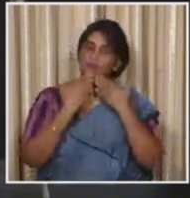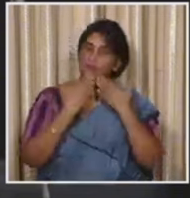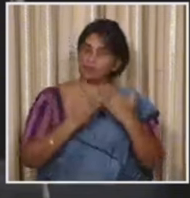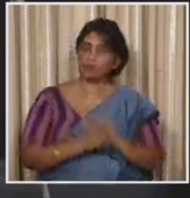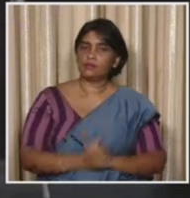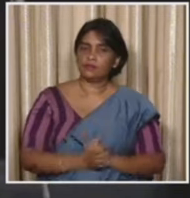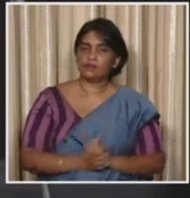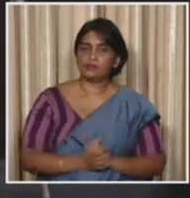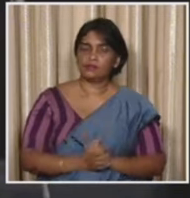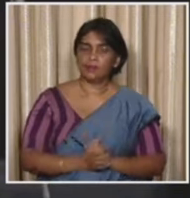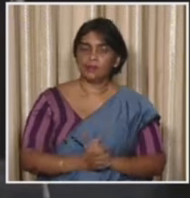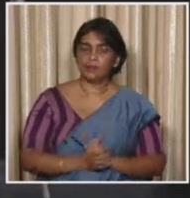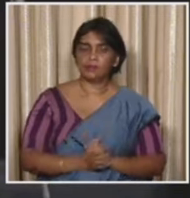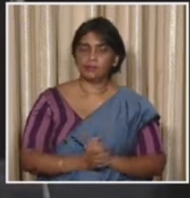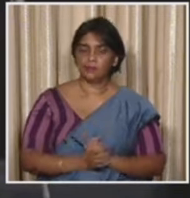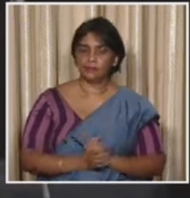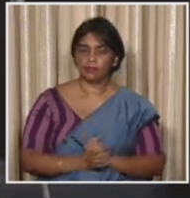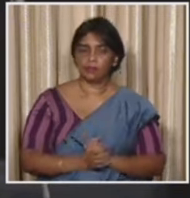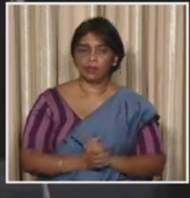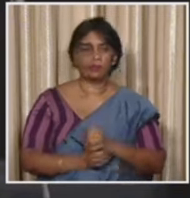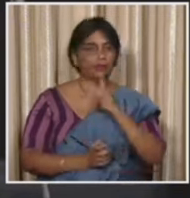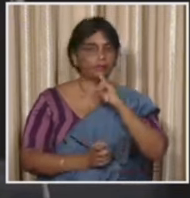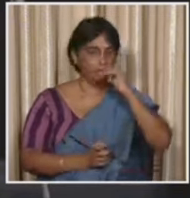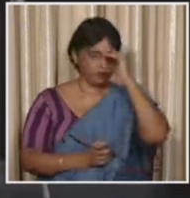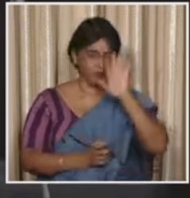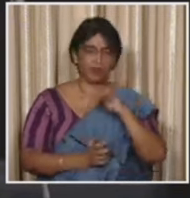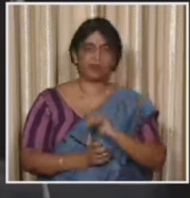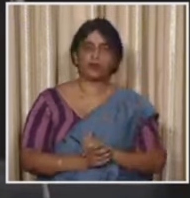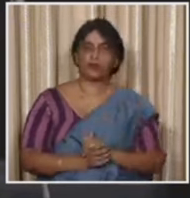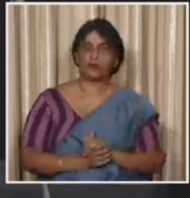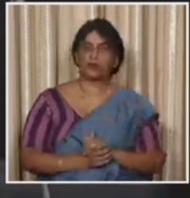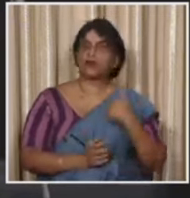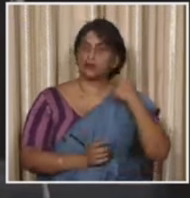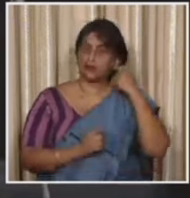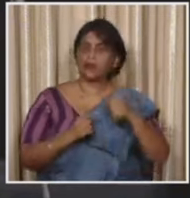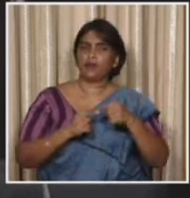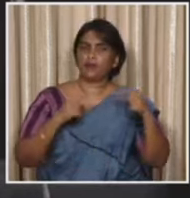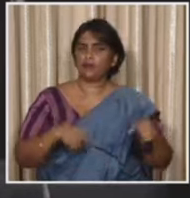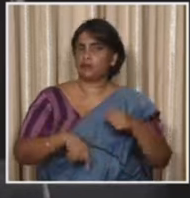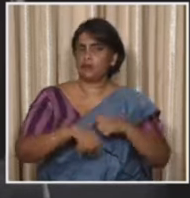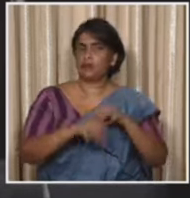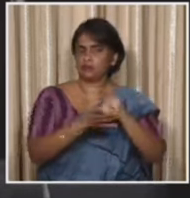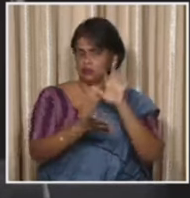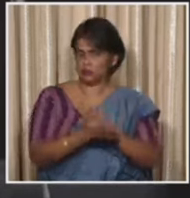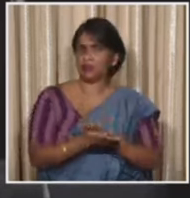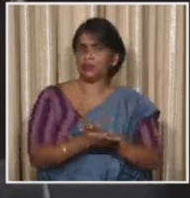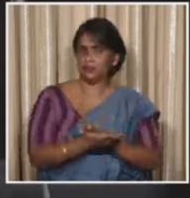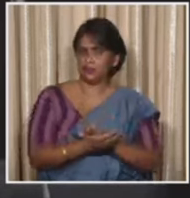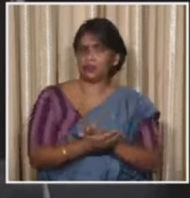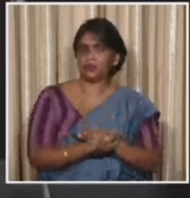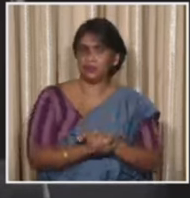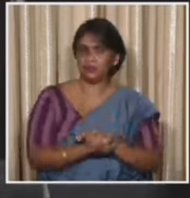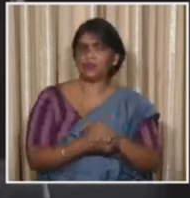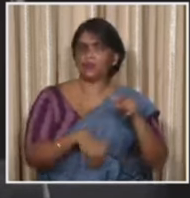ඕනේ. එතකොට කතානායකතුමනි, මා හිතනවා විපක්ෂයට වෙලාවක් වෙන් කරන ඔබතුමන්ලා මේ